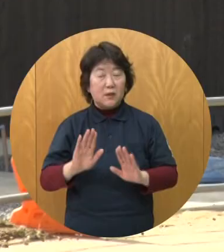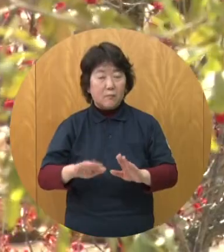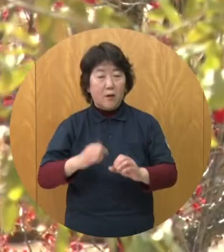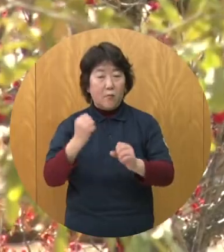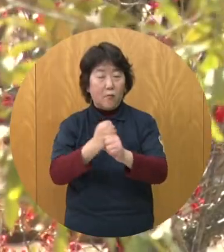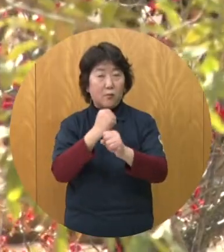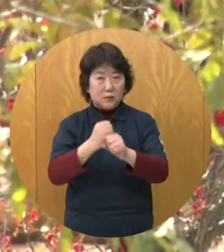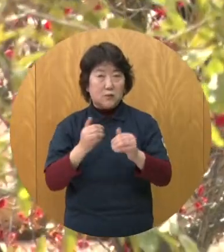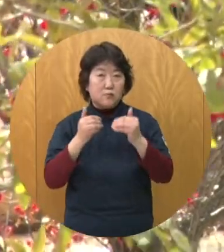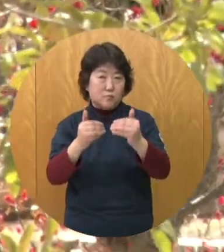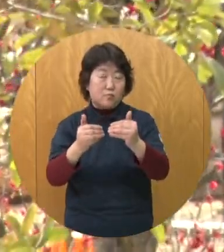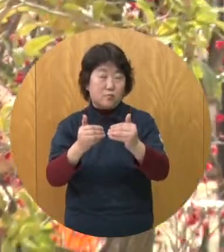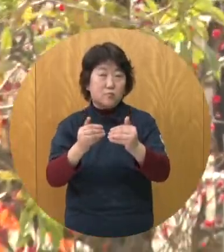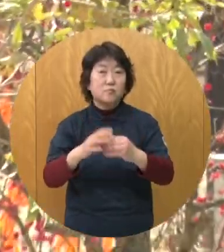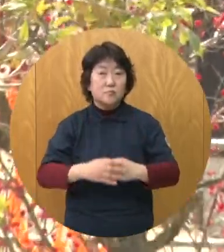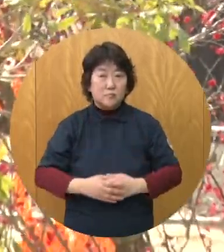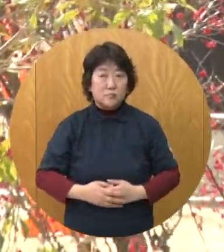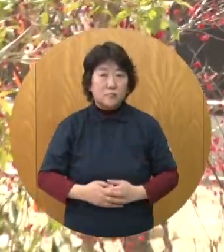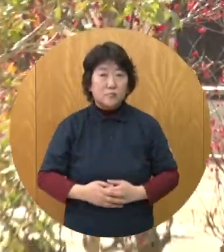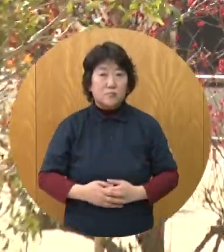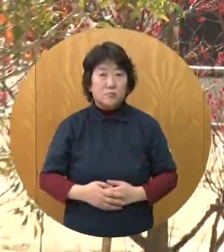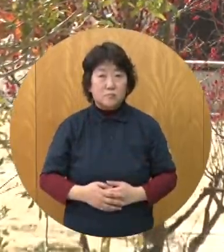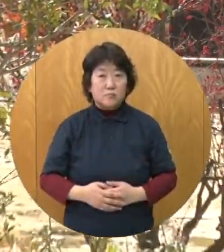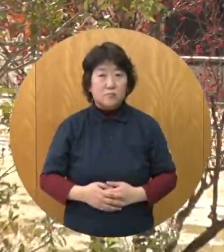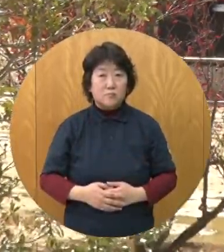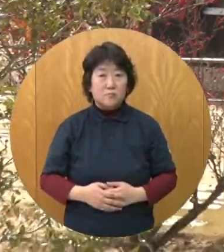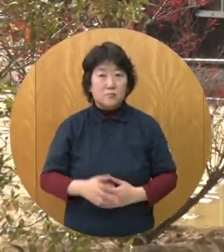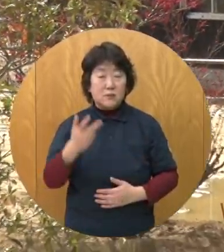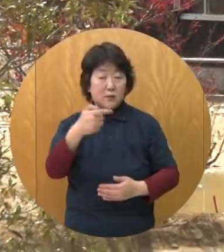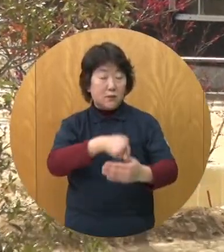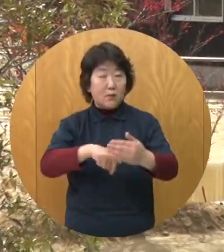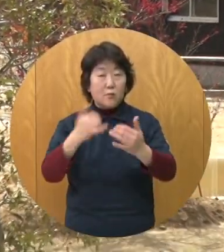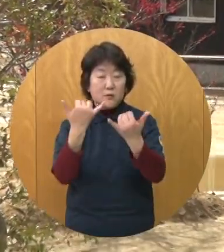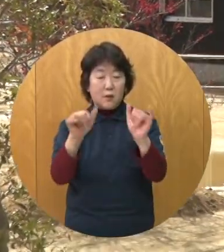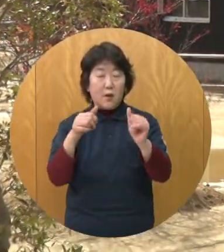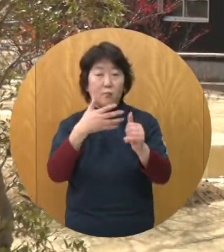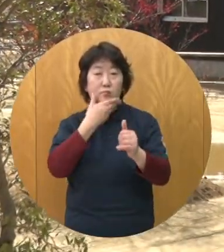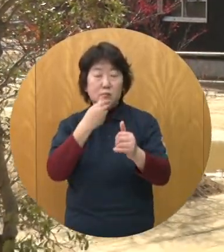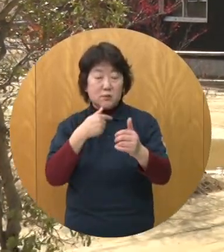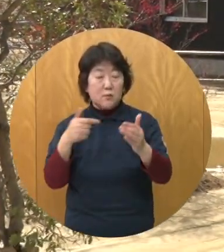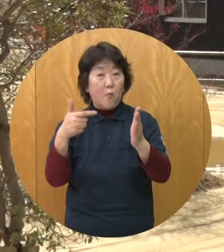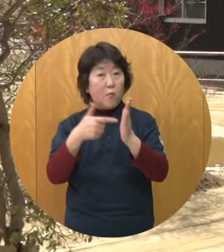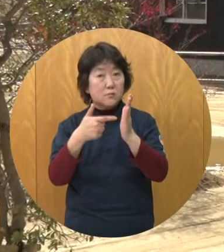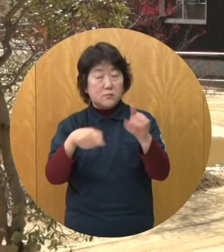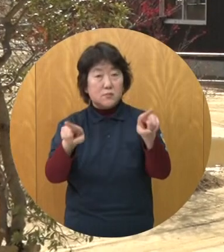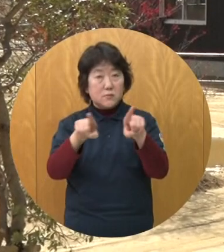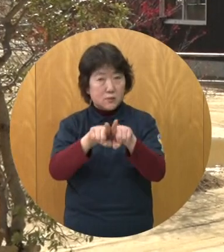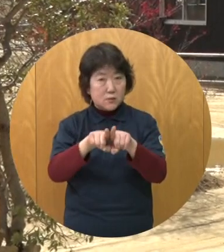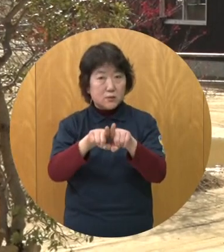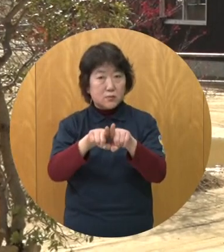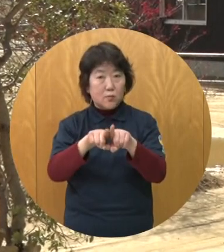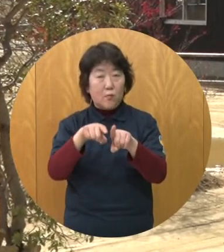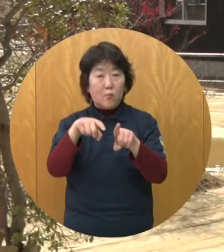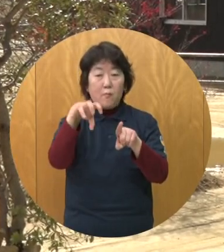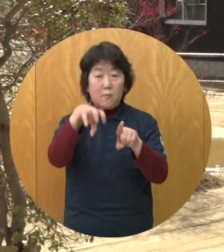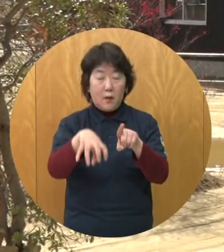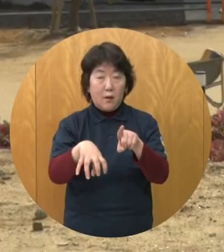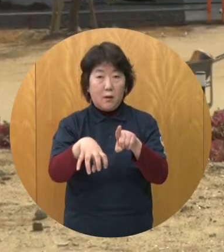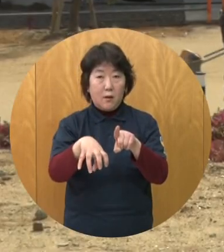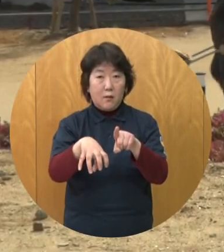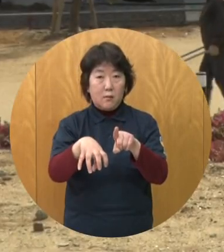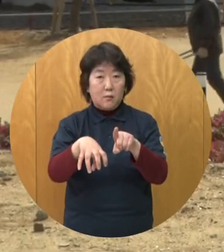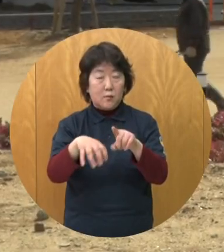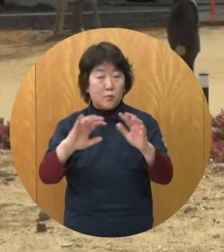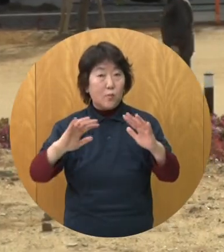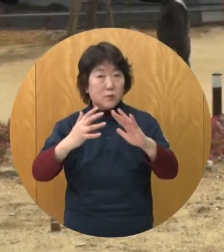に向けて工事が進んでいます。市内の社会福祉法人と一緒にインクルーシブな環境